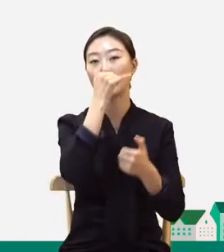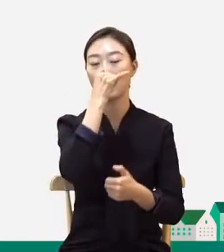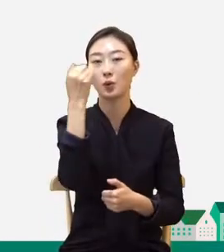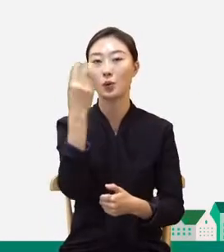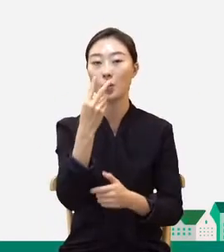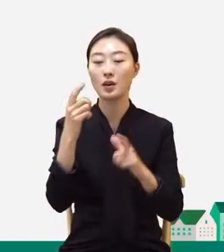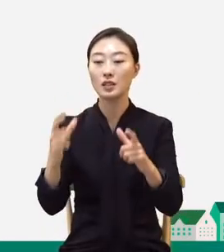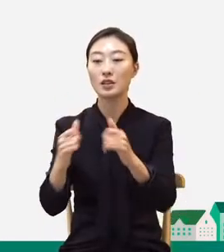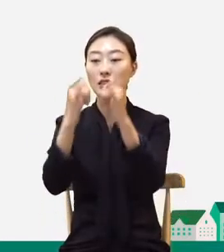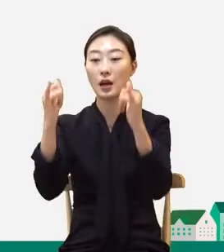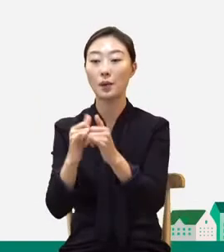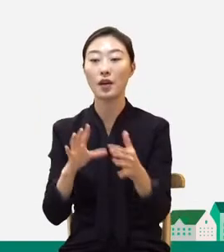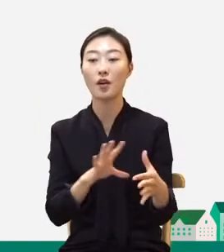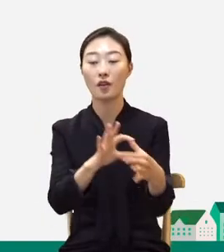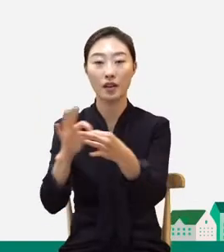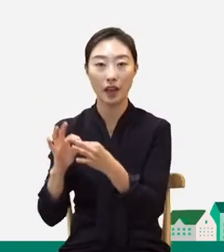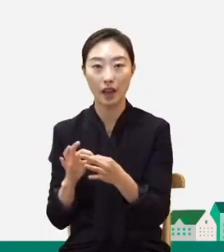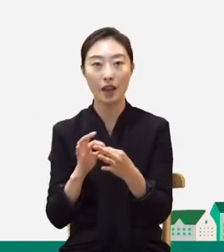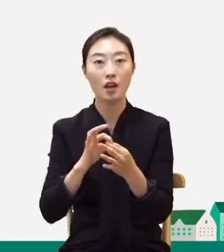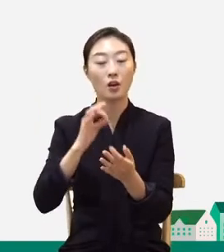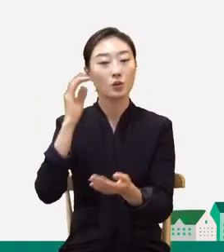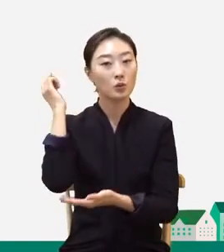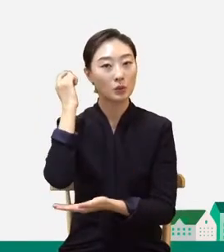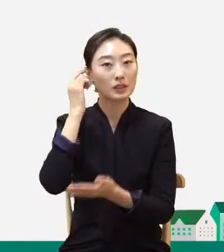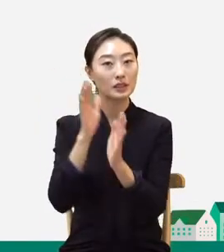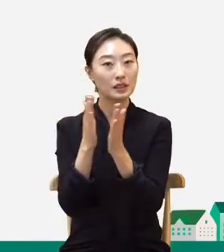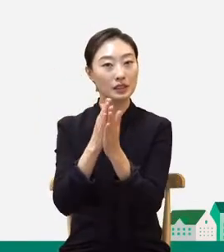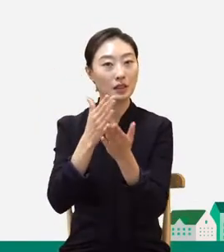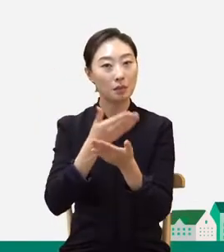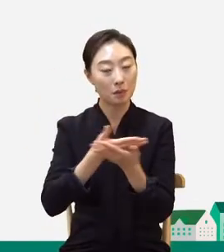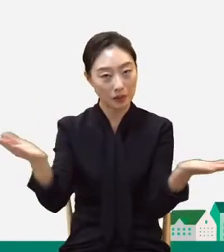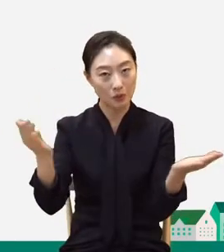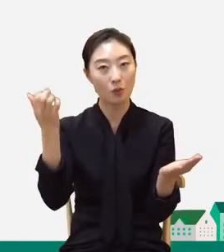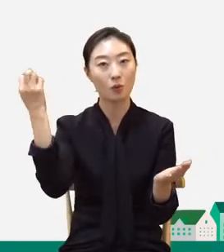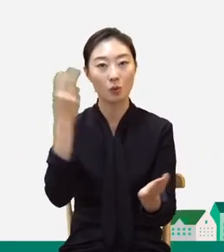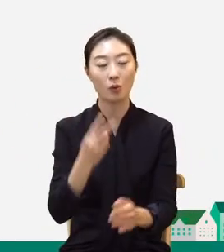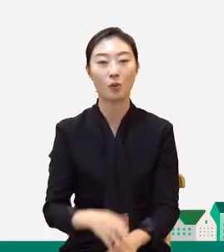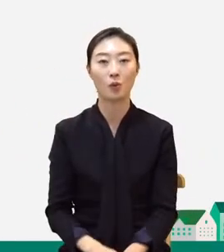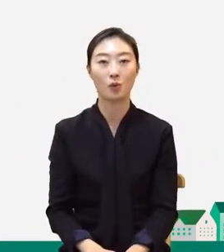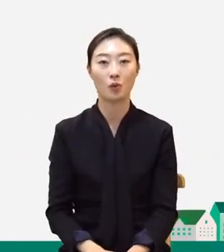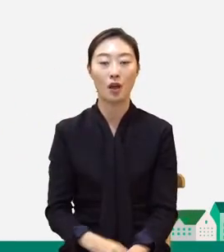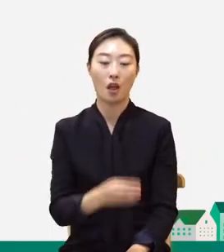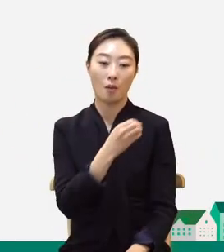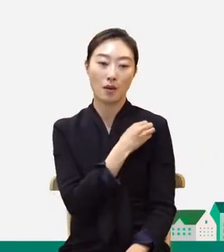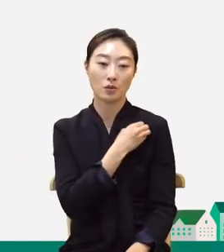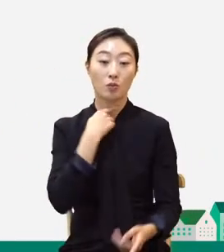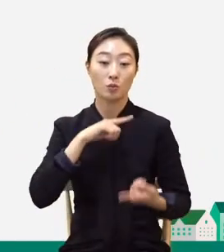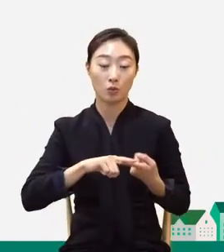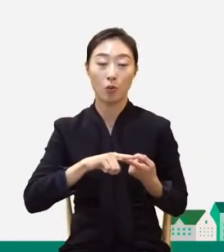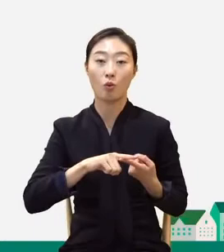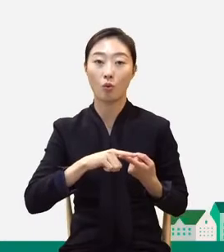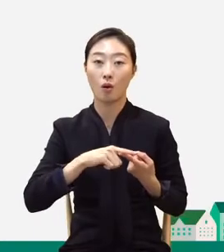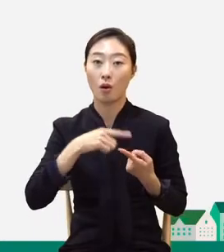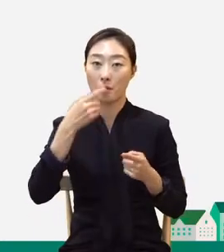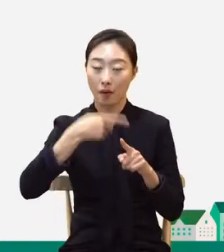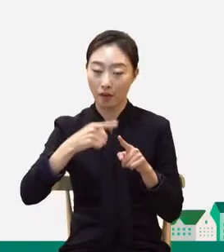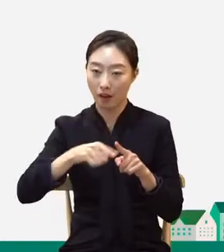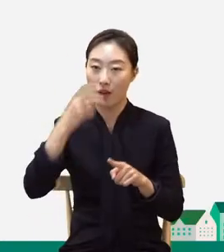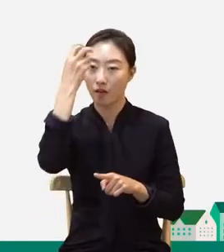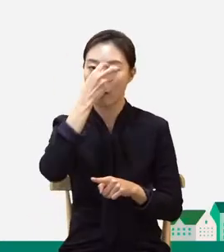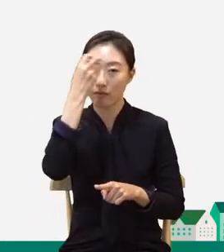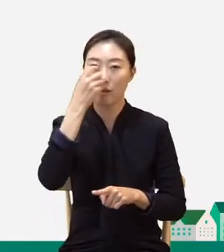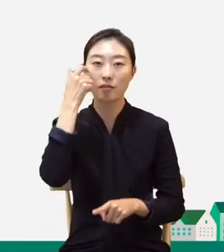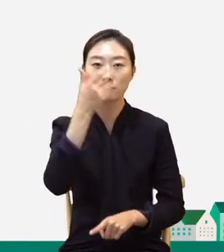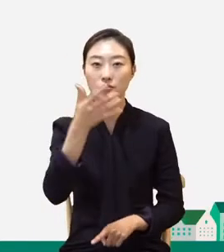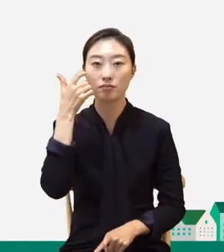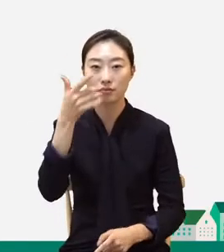연계 활동을 했고 홍보 소식지 발송, 사례관리 회의, 그리고 지금 12월에는 이제 회원 만족도 평가와 욕구조사 사업평가를 할